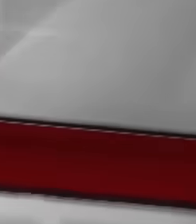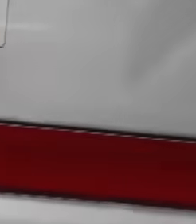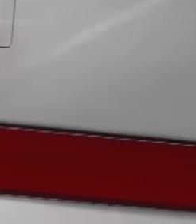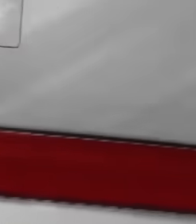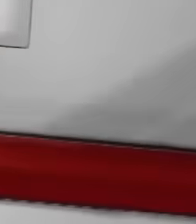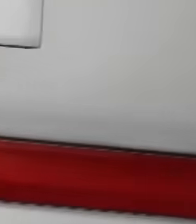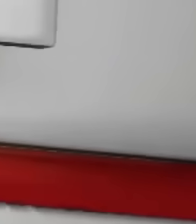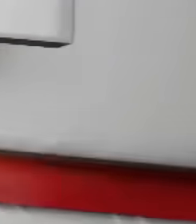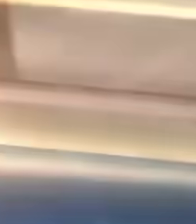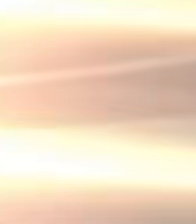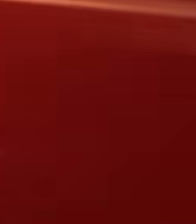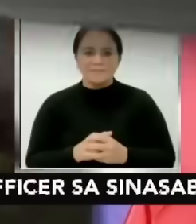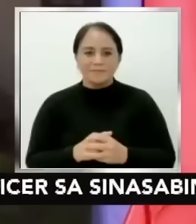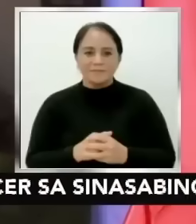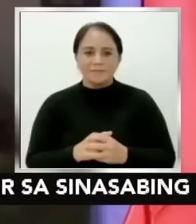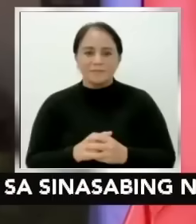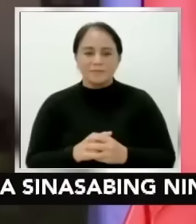Gaston.